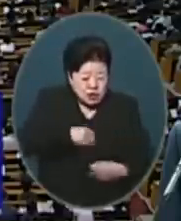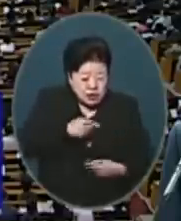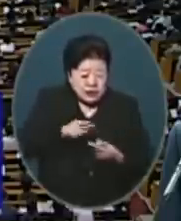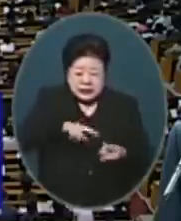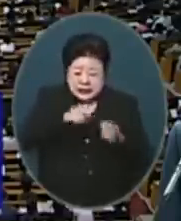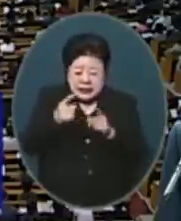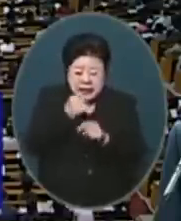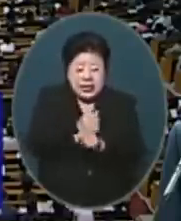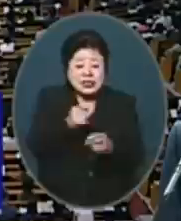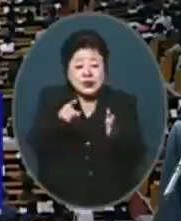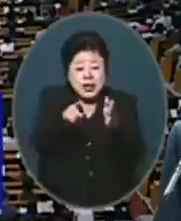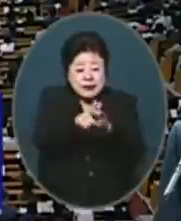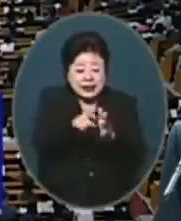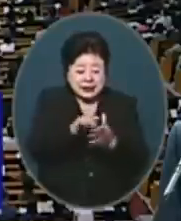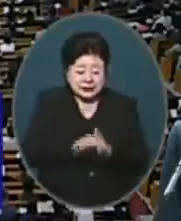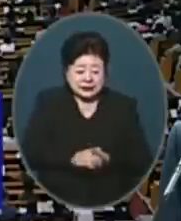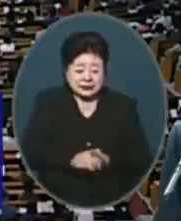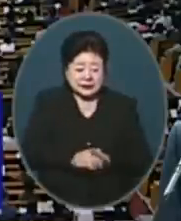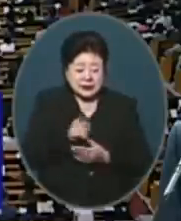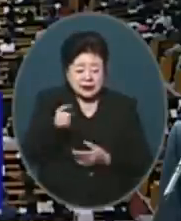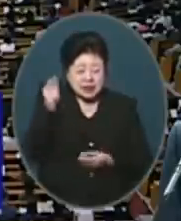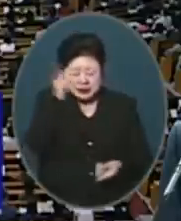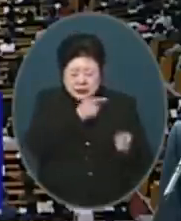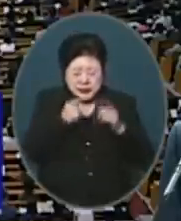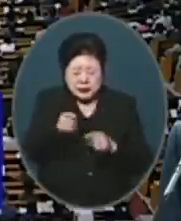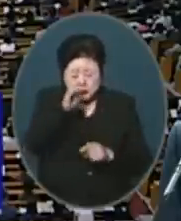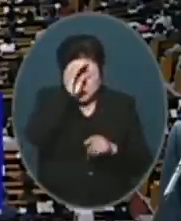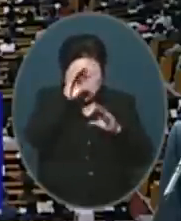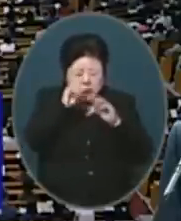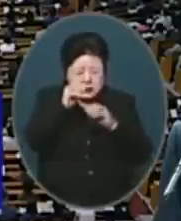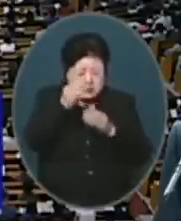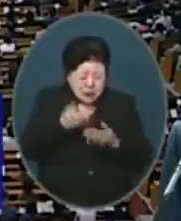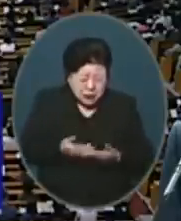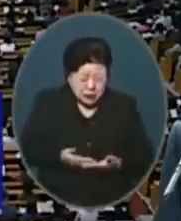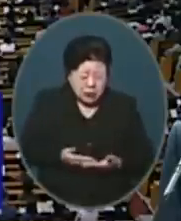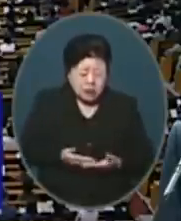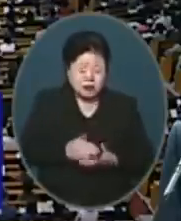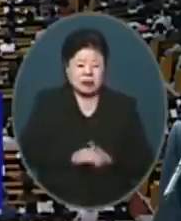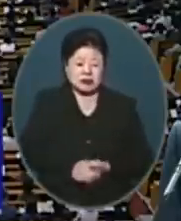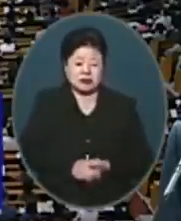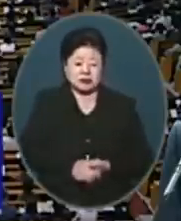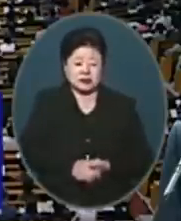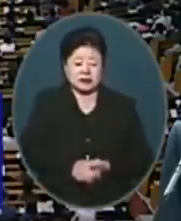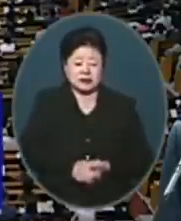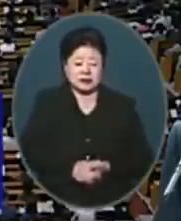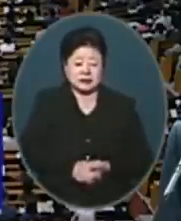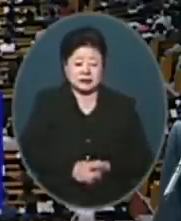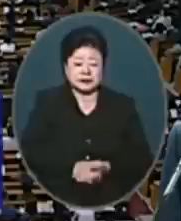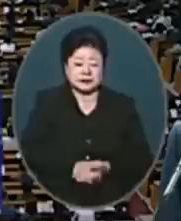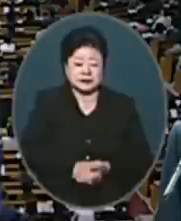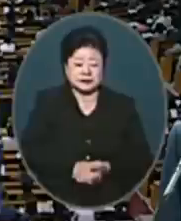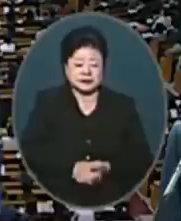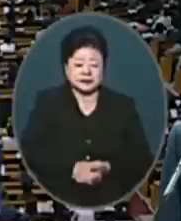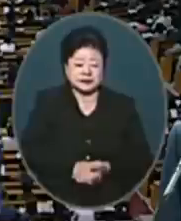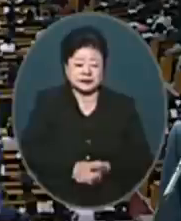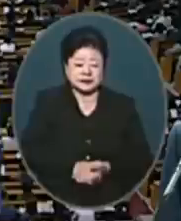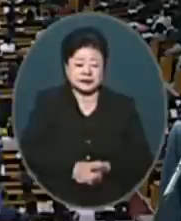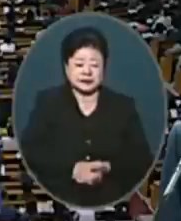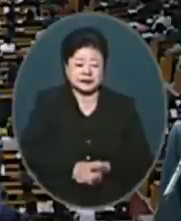의에 대하여 살게 하려 하심이라. 그가 채찍에 맞음으로 너희는 나음을 얻었나니.